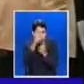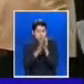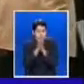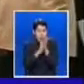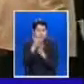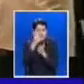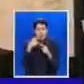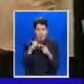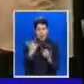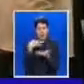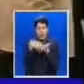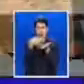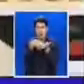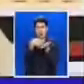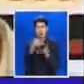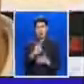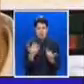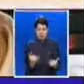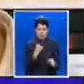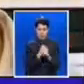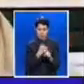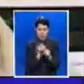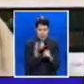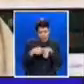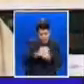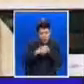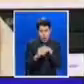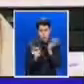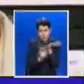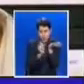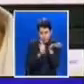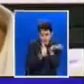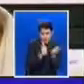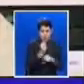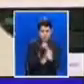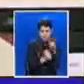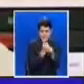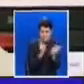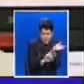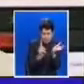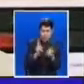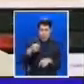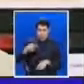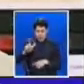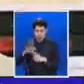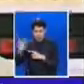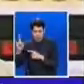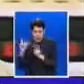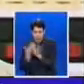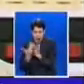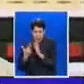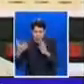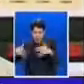ราก็มีสารคดีที่บอกนะครับว่าการทำนาแบบมีคุณภาพคือนาปีหนึ่งครั้งนาปรังหนึ่งครั้งเนี่ยมีผลกำไร